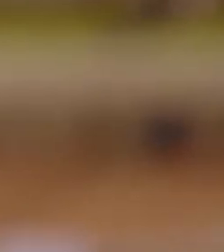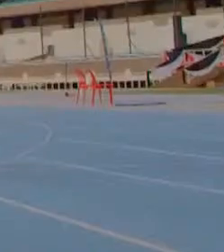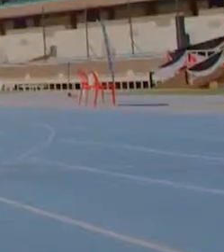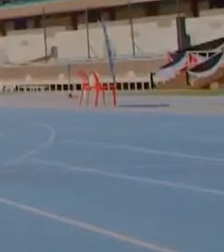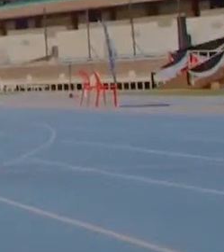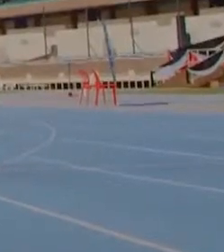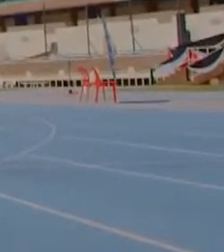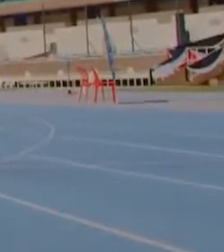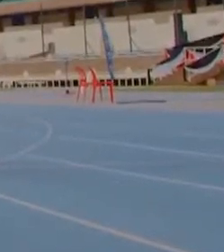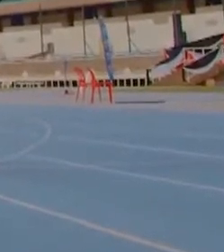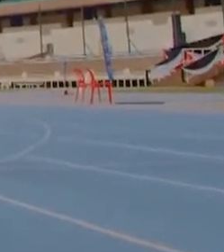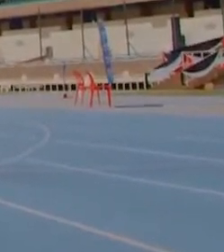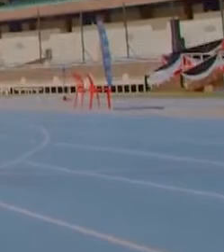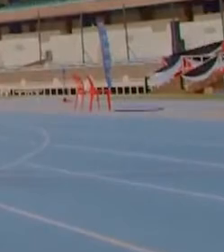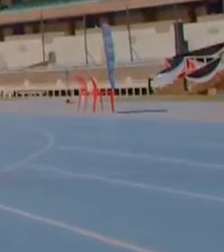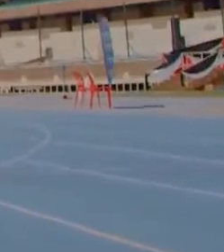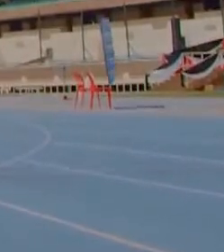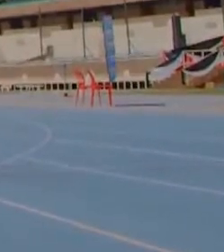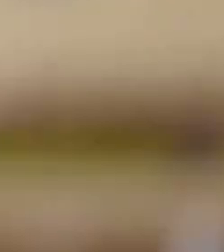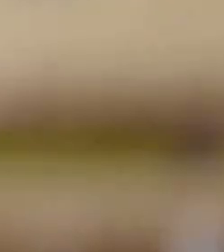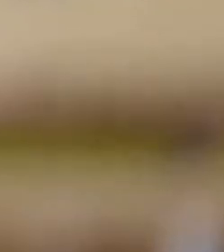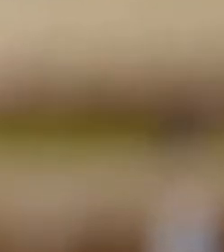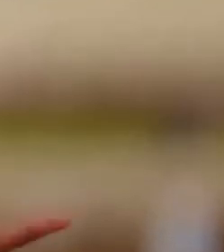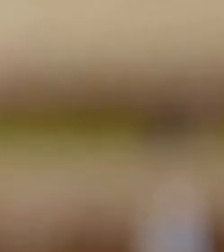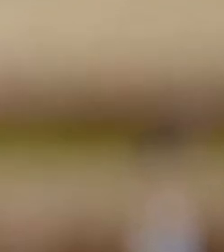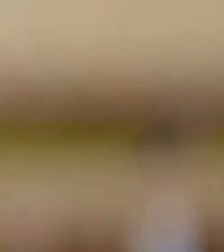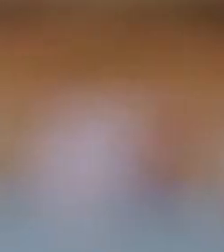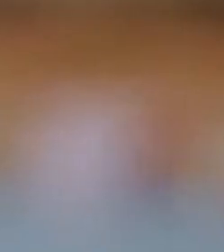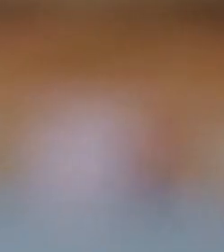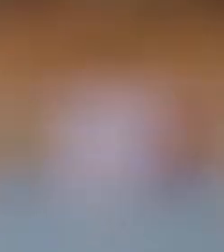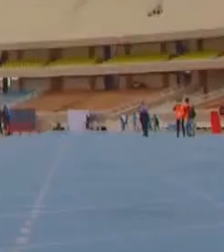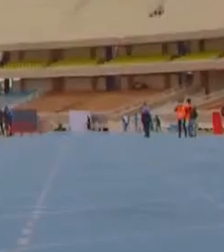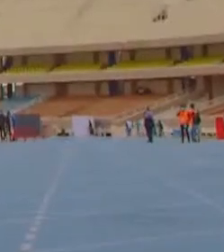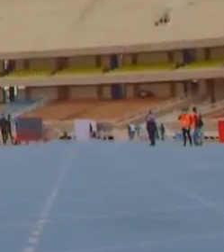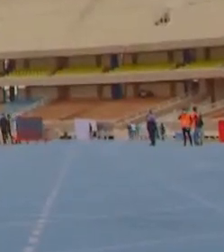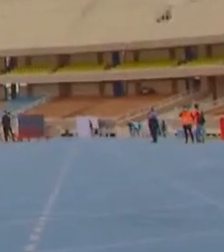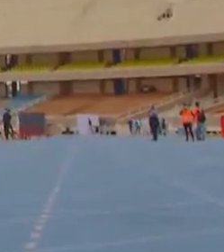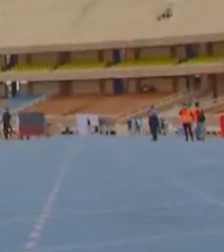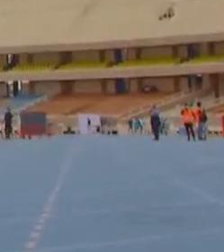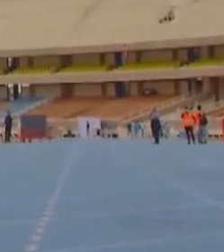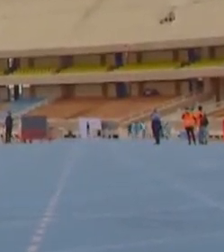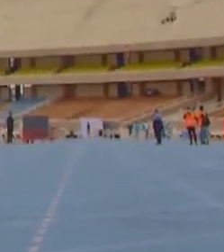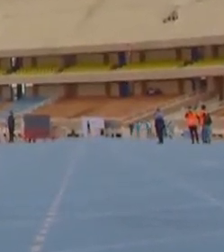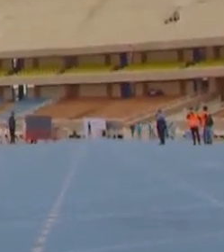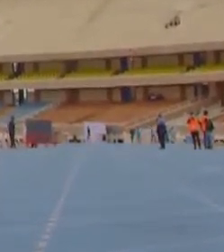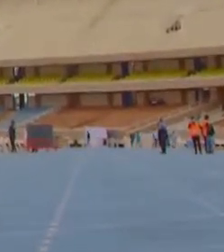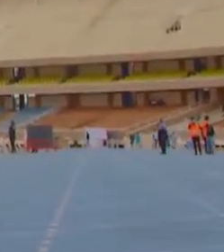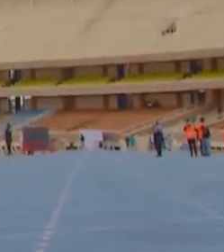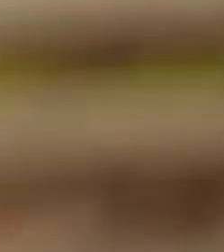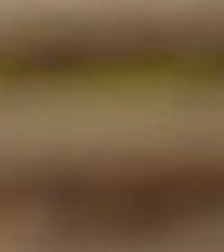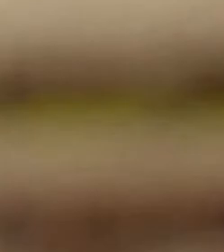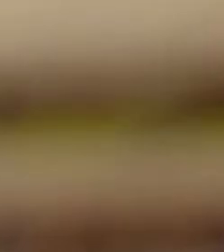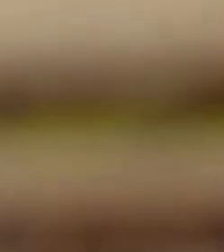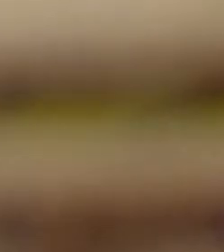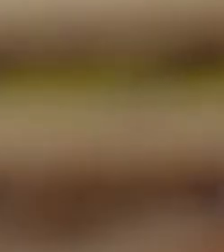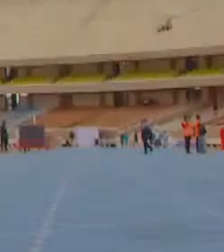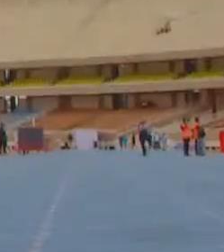together? On your marks. Get ready. Go.